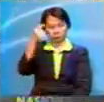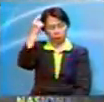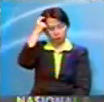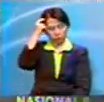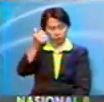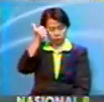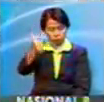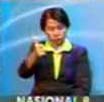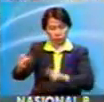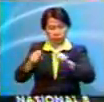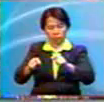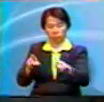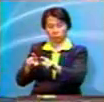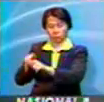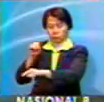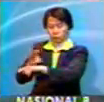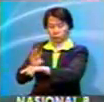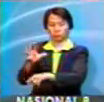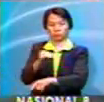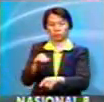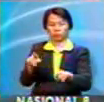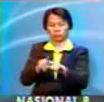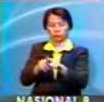yang bertindak sebagai penasihat serta perancang.